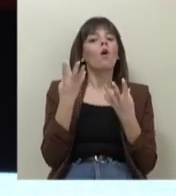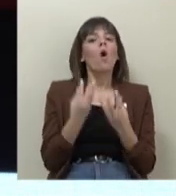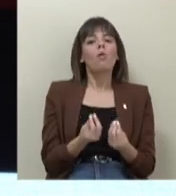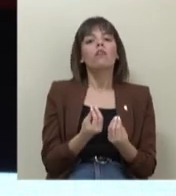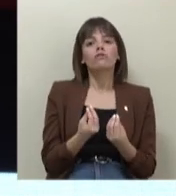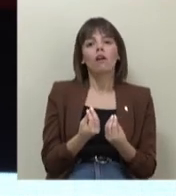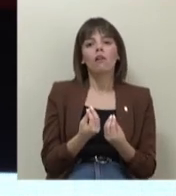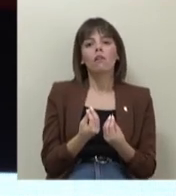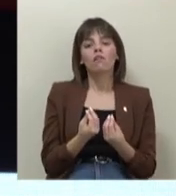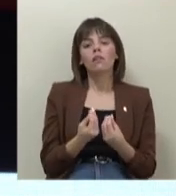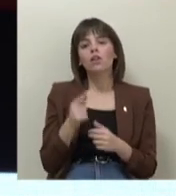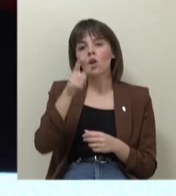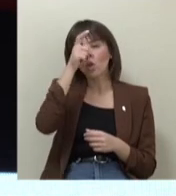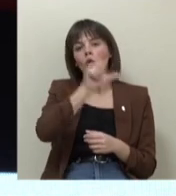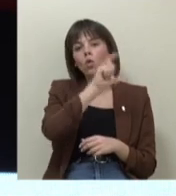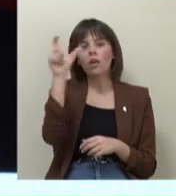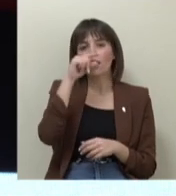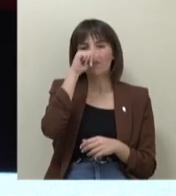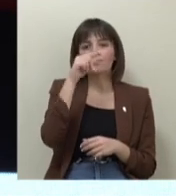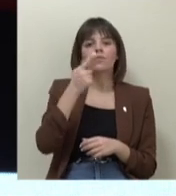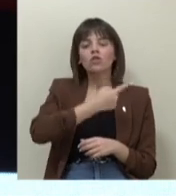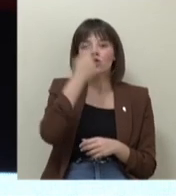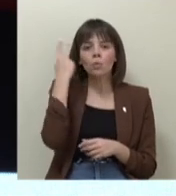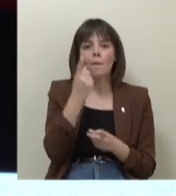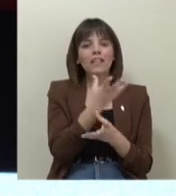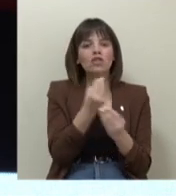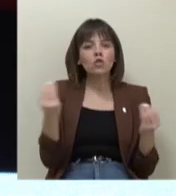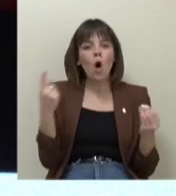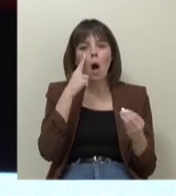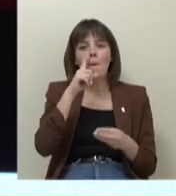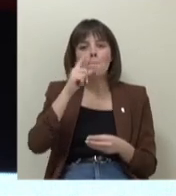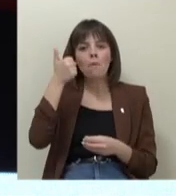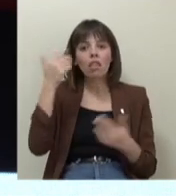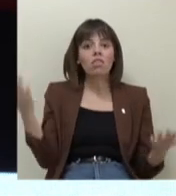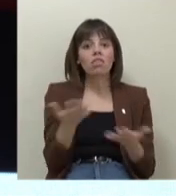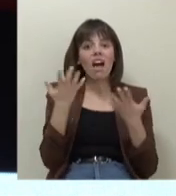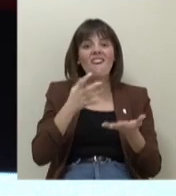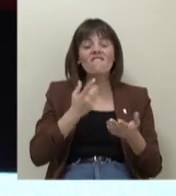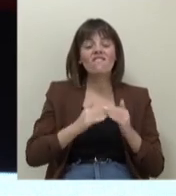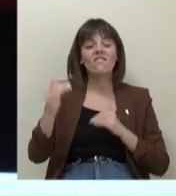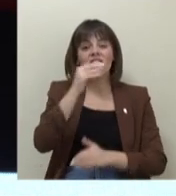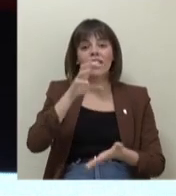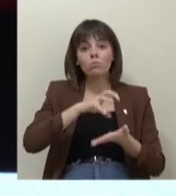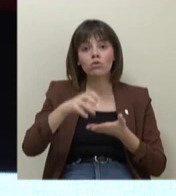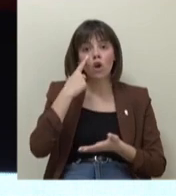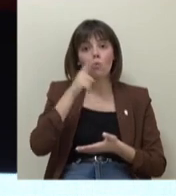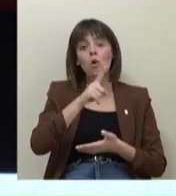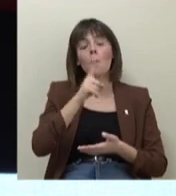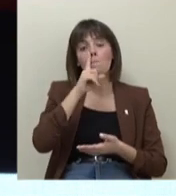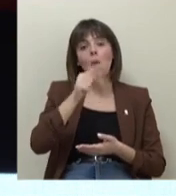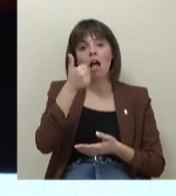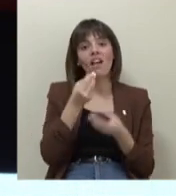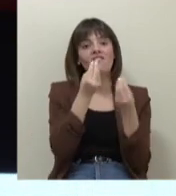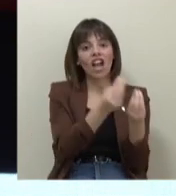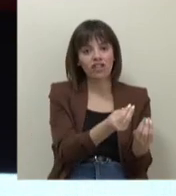donatılacak ve Türkiye Cumhuriyeti birçok bakanlıktan daha fazla bütçeyi bu bakanlığa